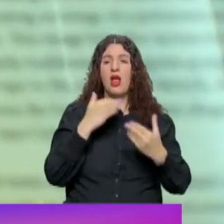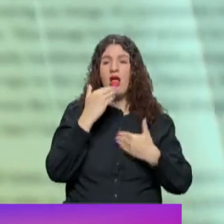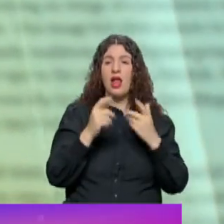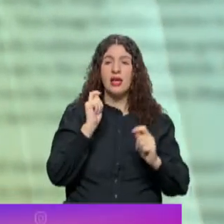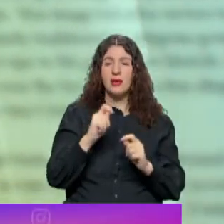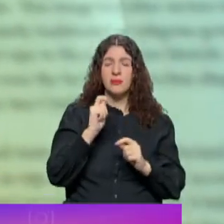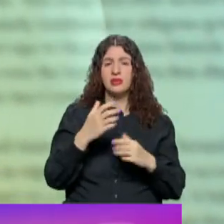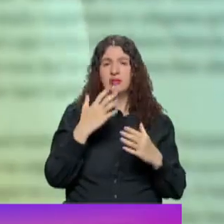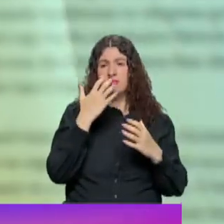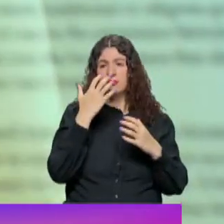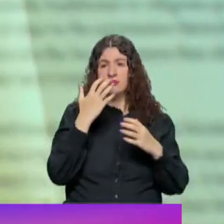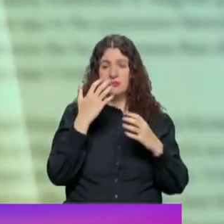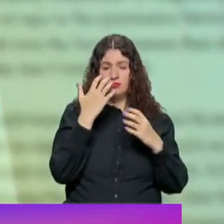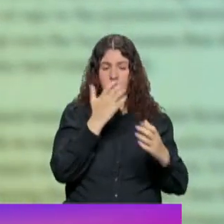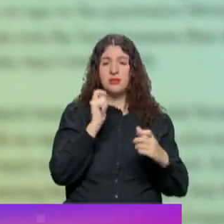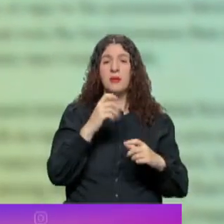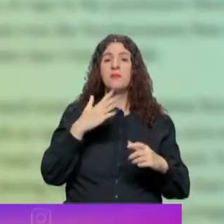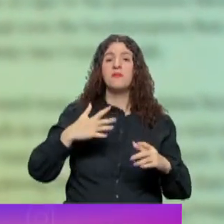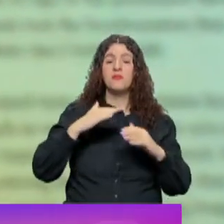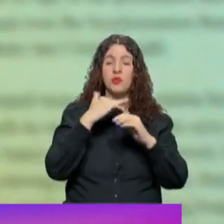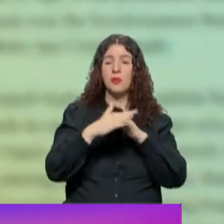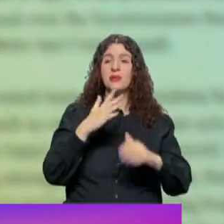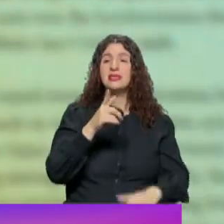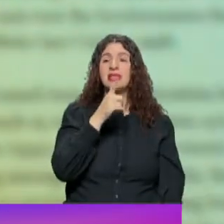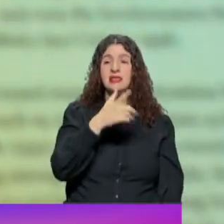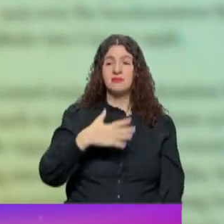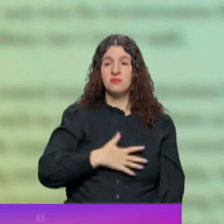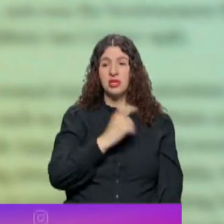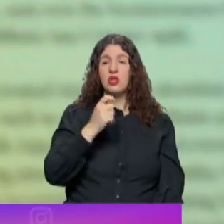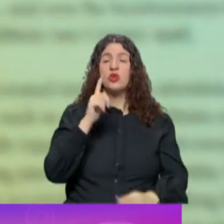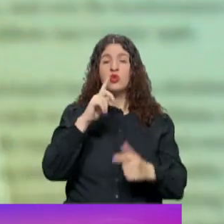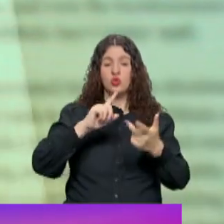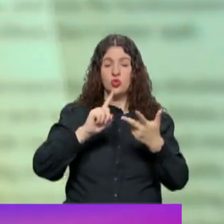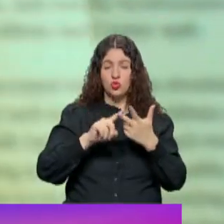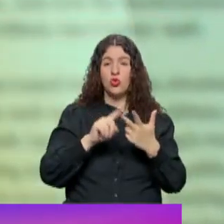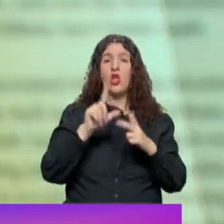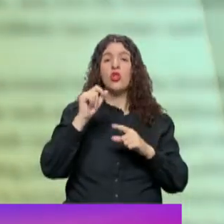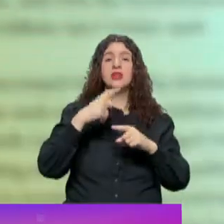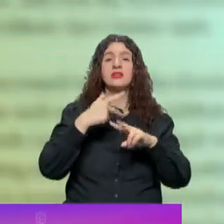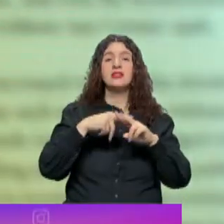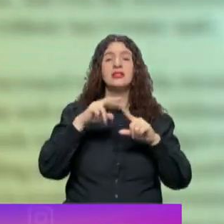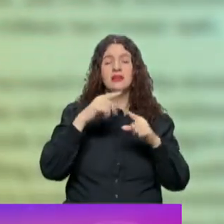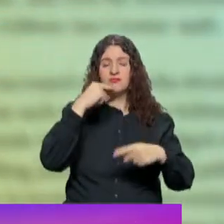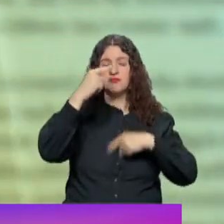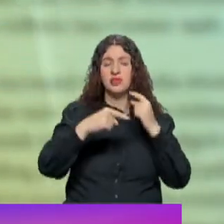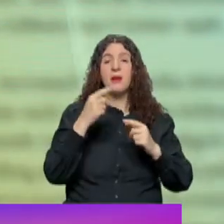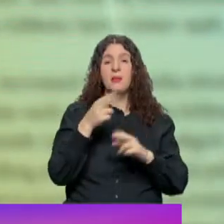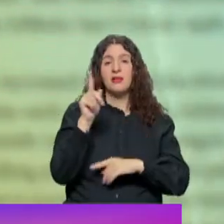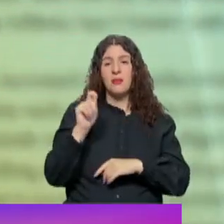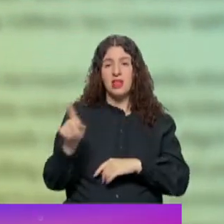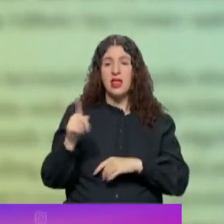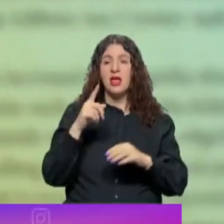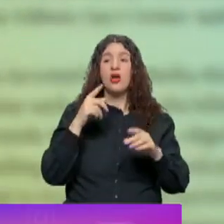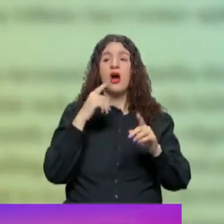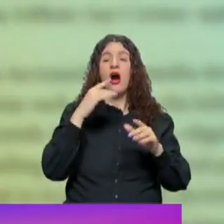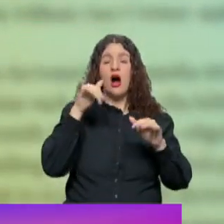getirmenin sağladığı Milletin Sesi mitinglerinin üçüncüsü Lozan'ın yıl dönümünde Balıkesir'de yapıldı. CHP lideri Kılıçdaroğlu